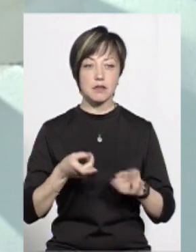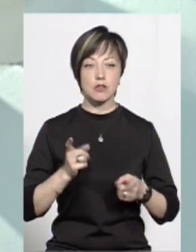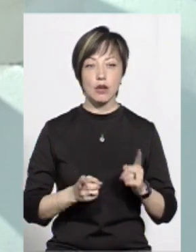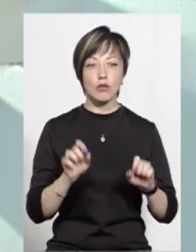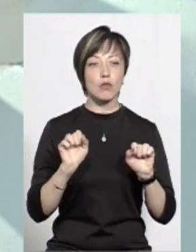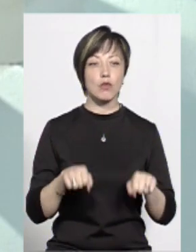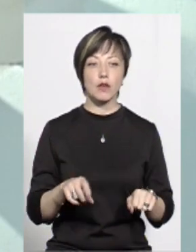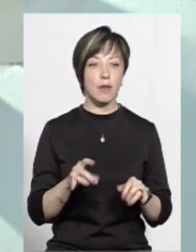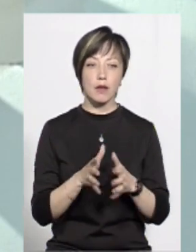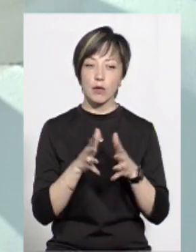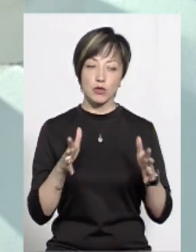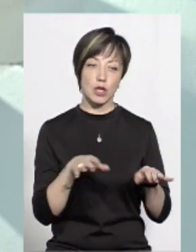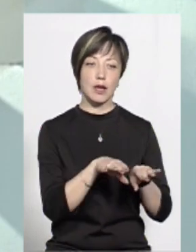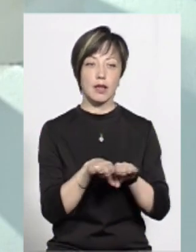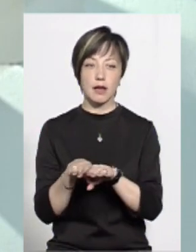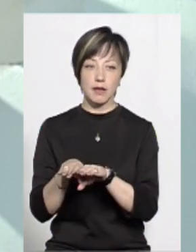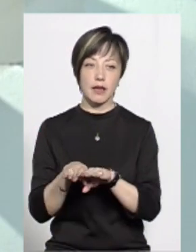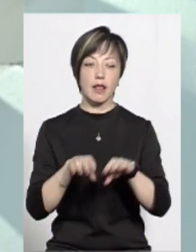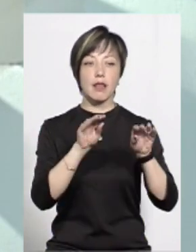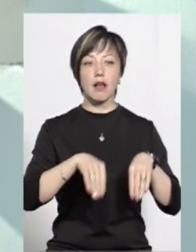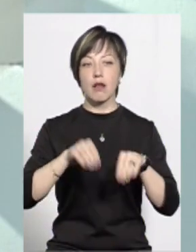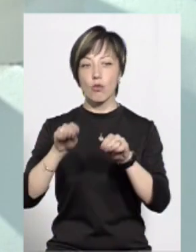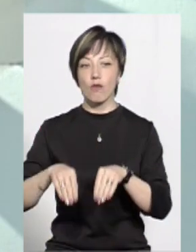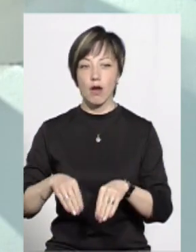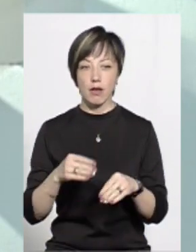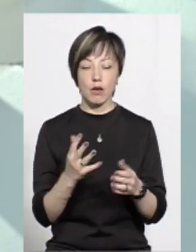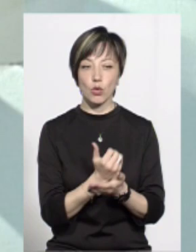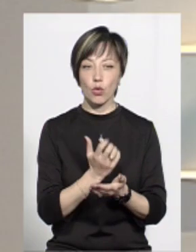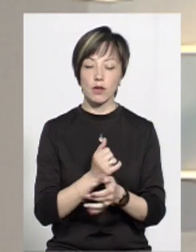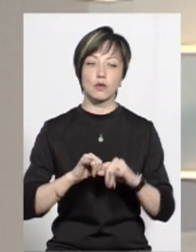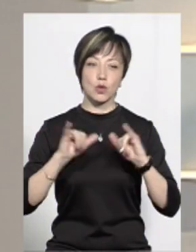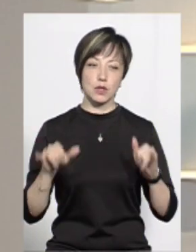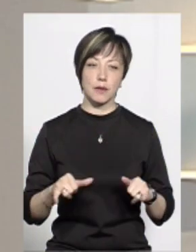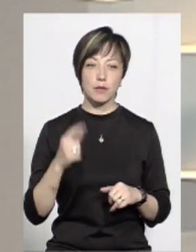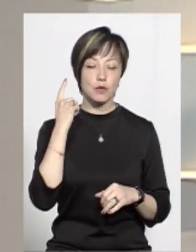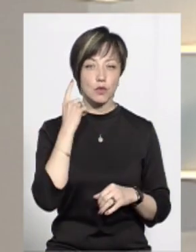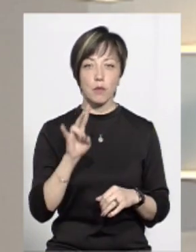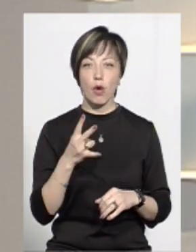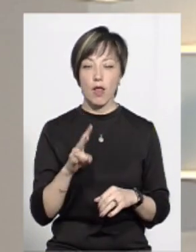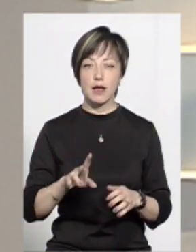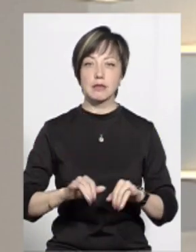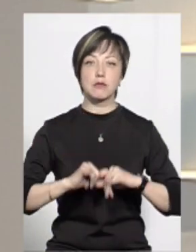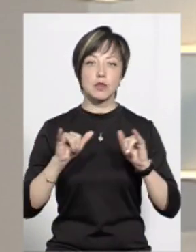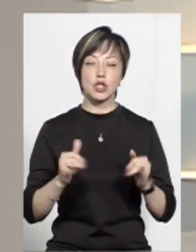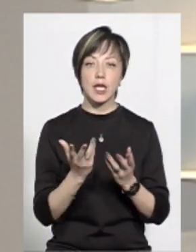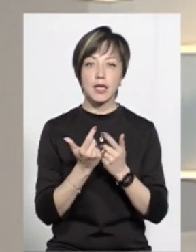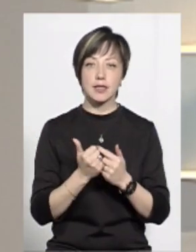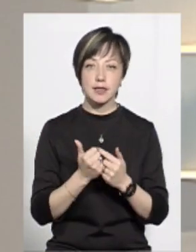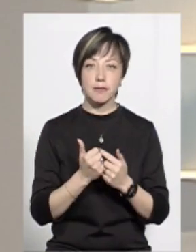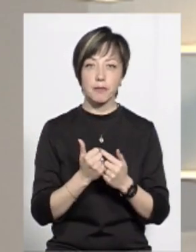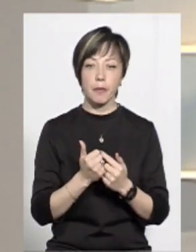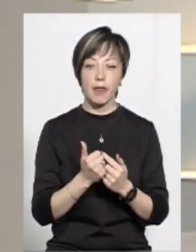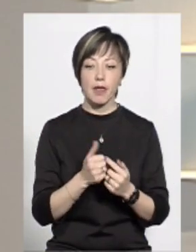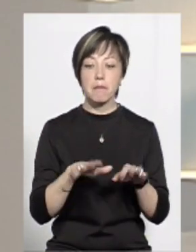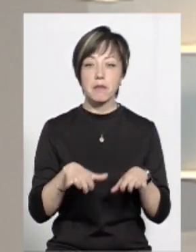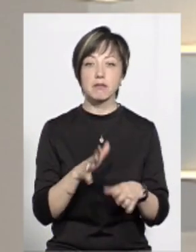звичайно, можливо, не на більше, але рівень декларування доходів зростає. Почула, у Миколаєві збільшилась кількість